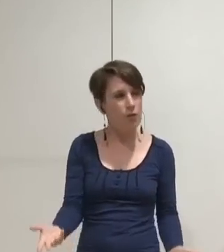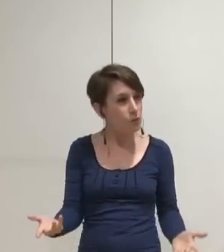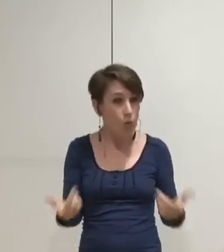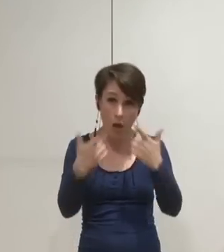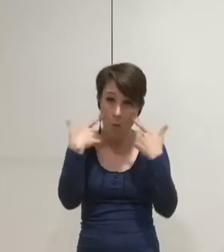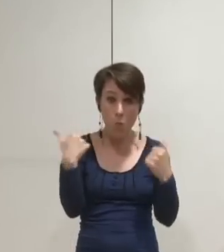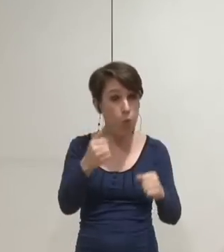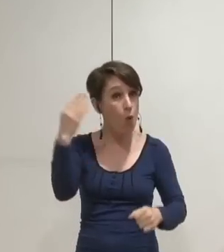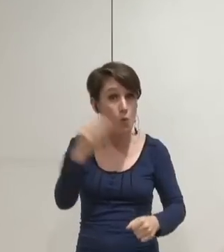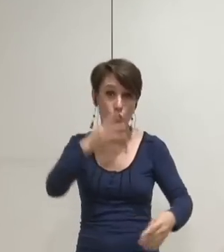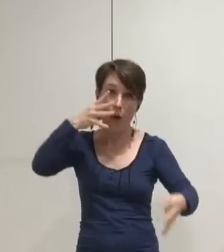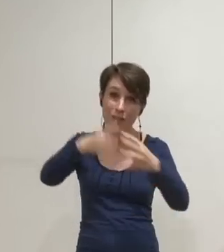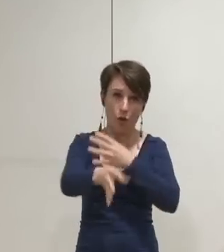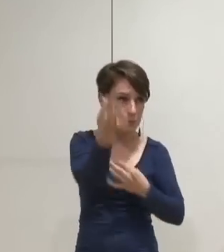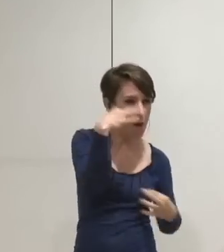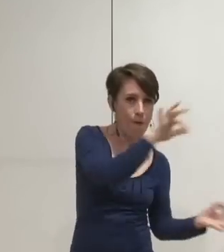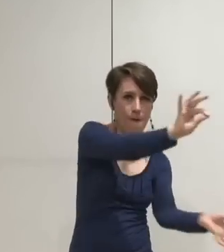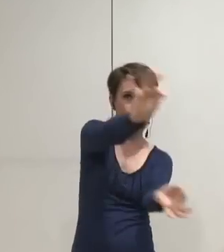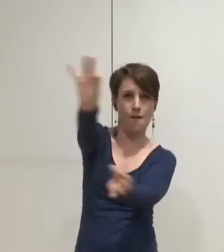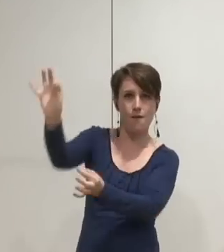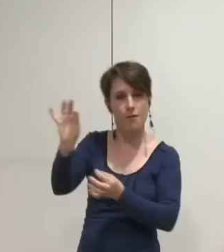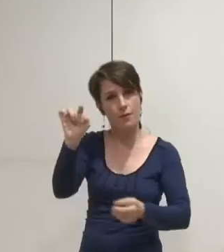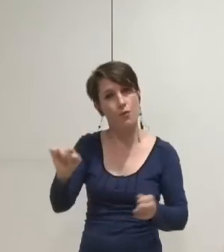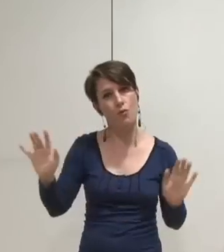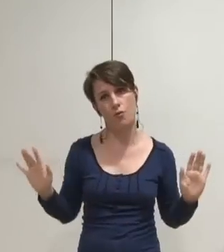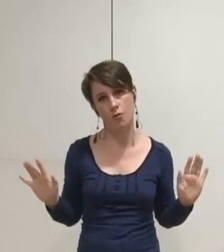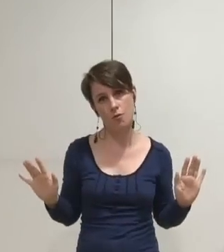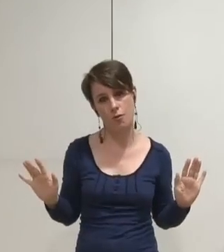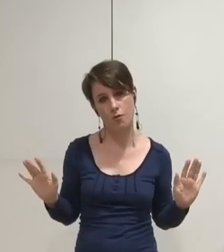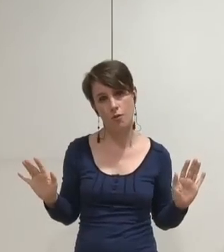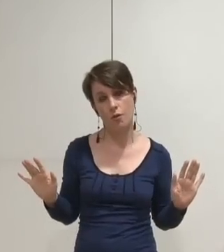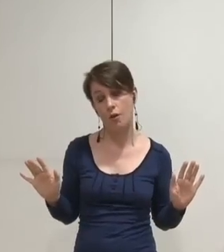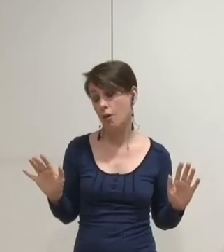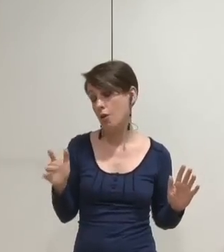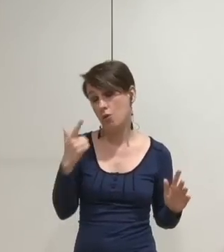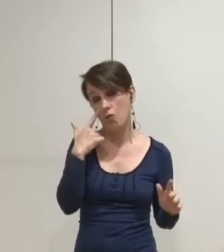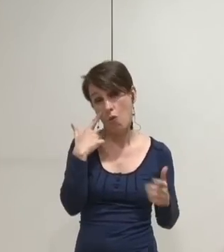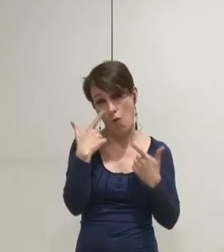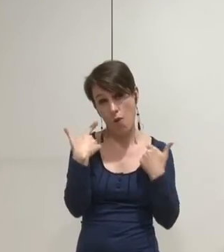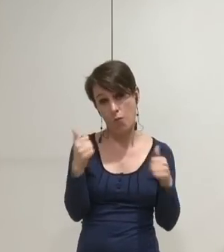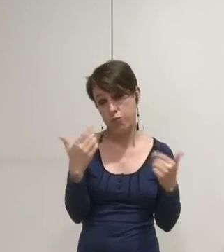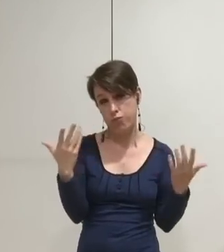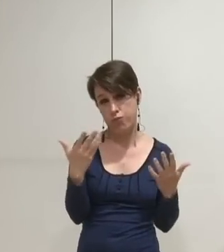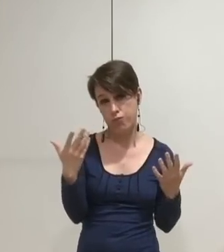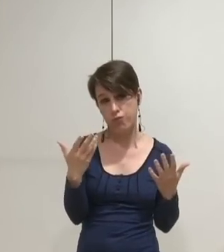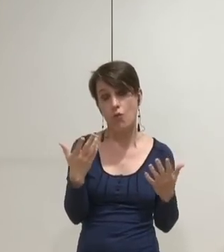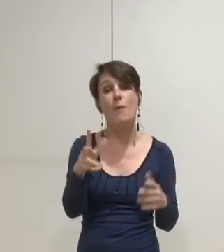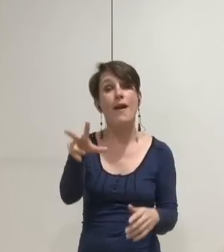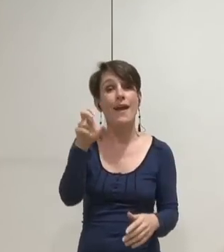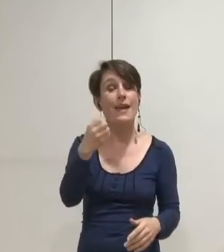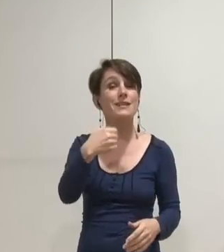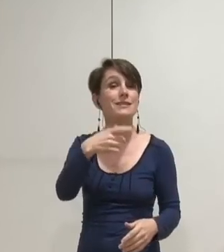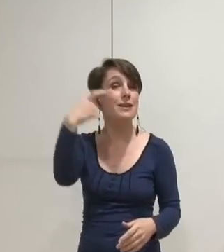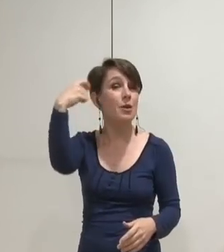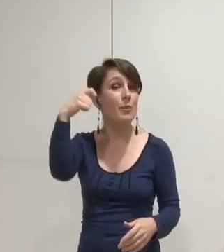primordiale dans ce dossier on le voit la responsabilité de l'ancien président de G Jérôme